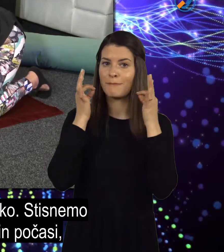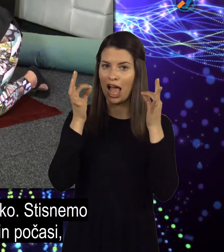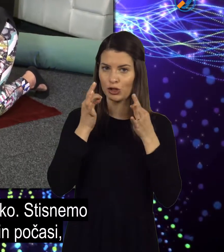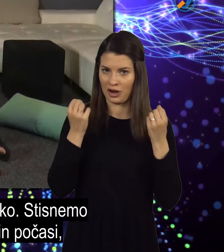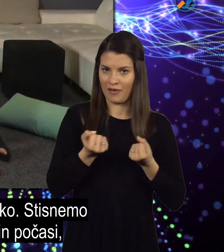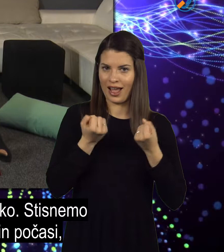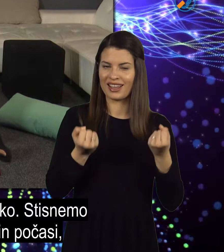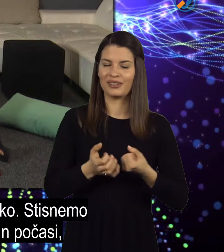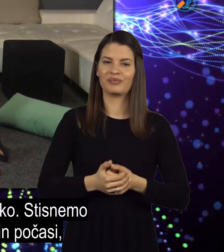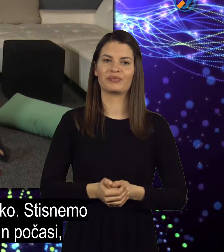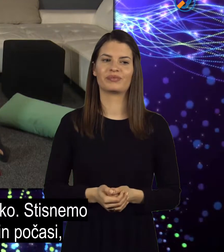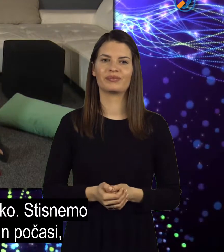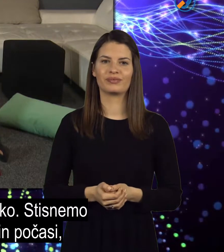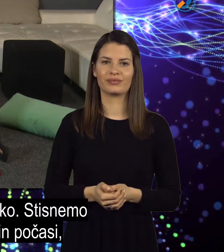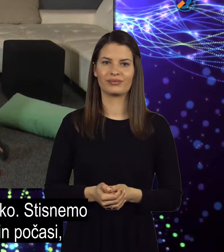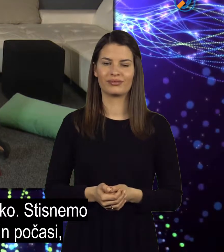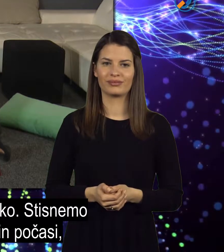Nadaljujemo z mačko.